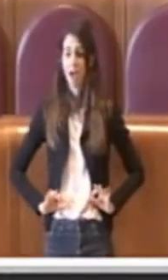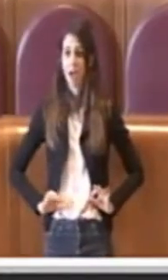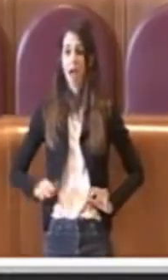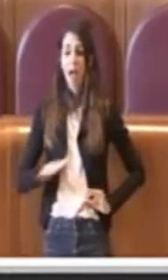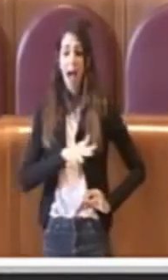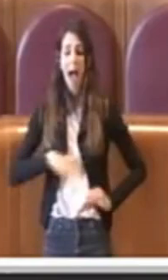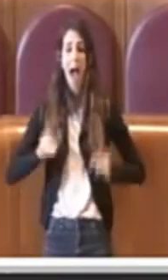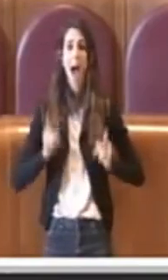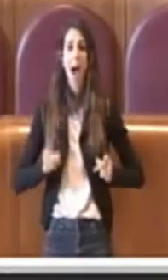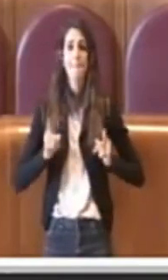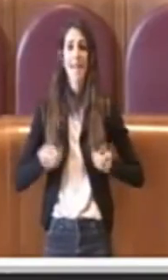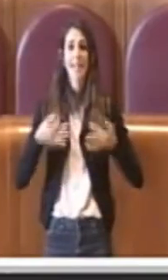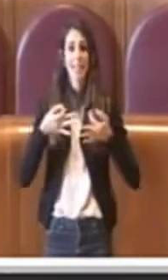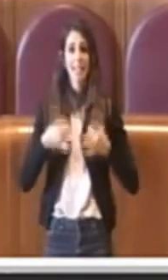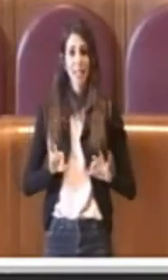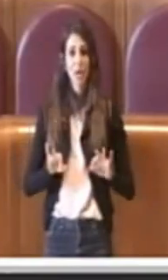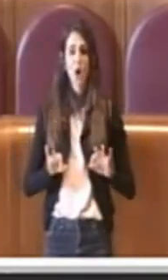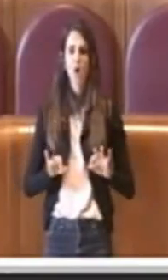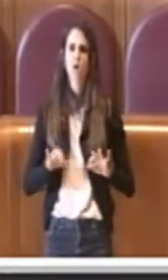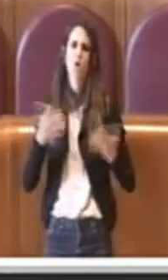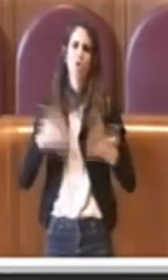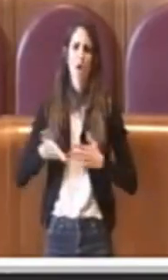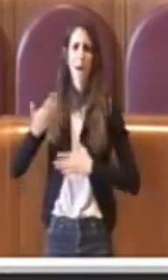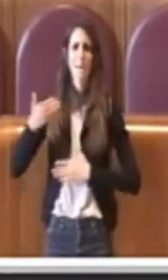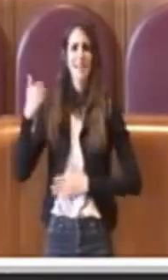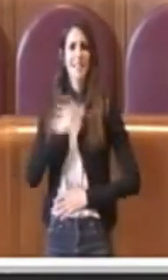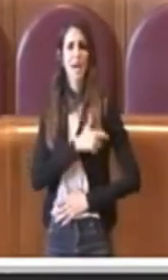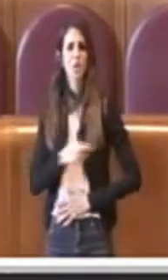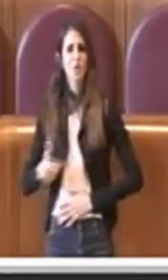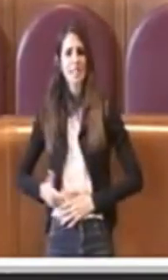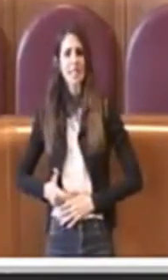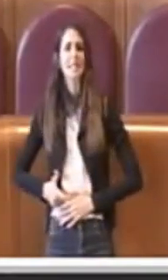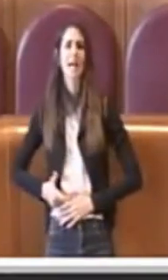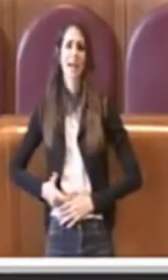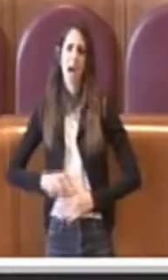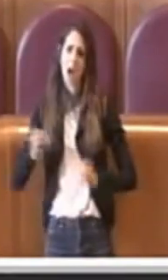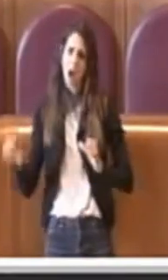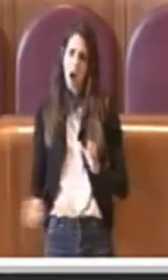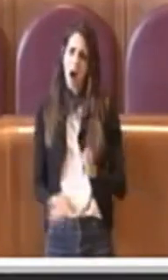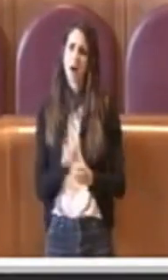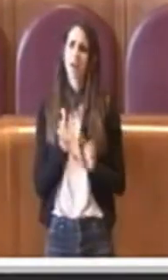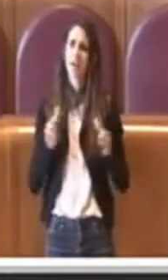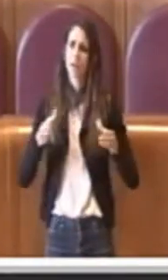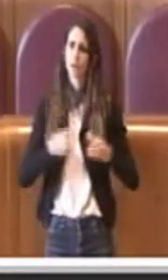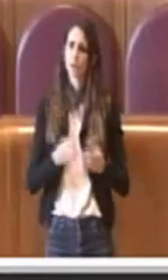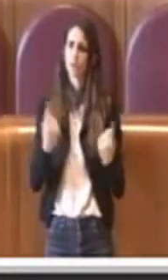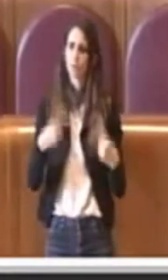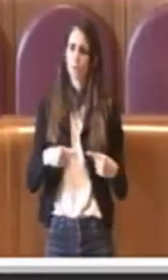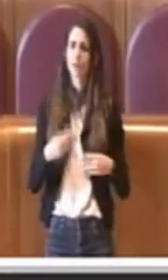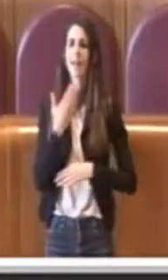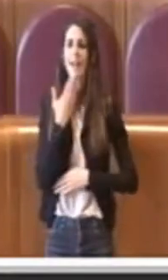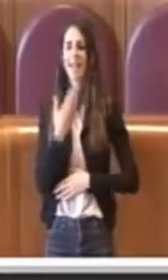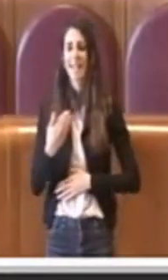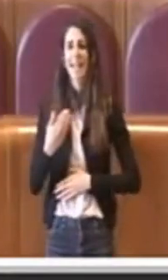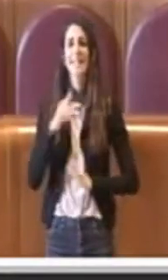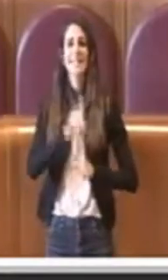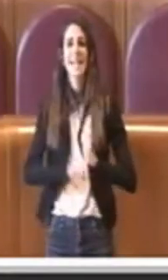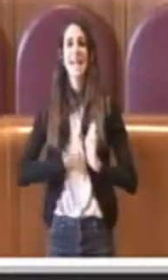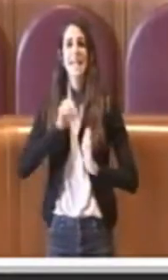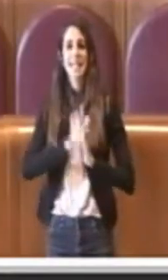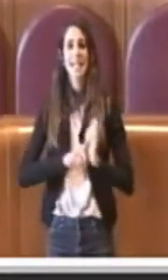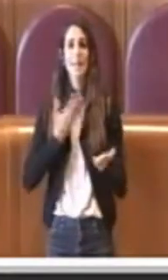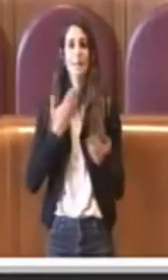quale la sindaca si è impegnata tanta per la sua costituzione c'è stata anche una delibera di assemblea capitolina a mia prima firma